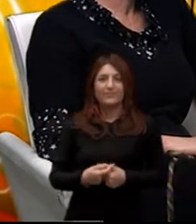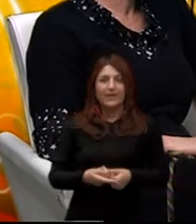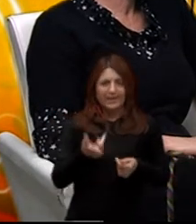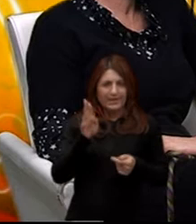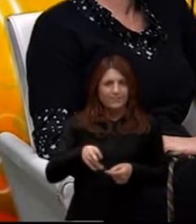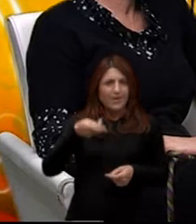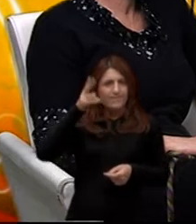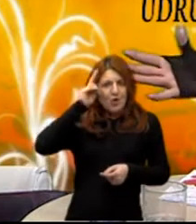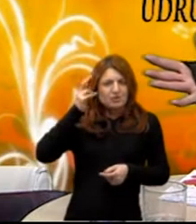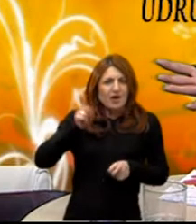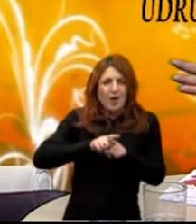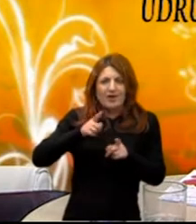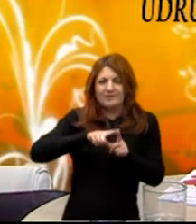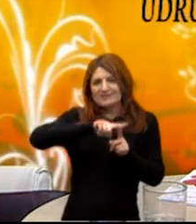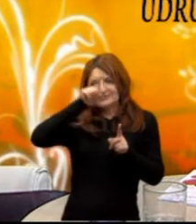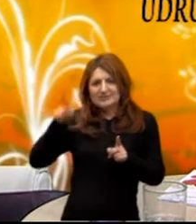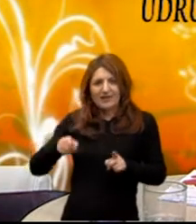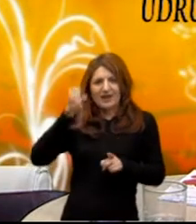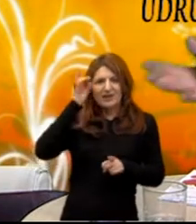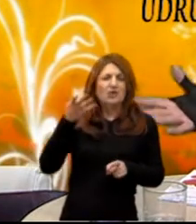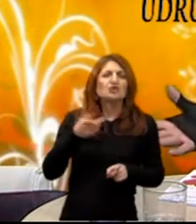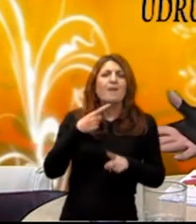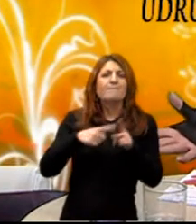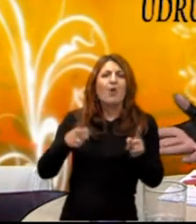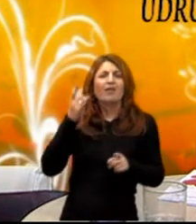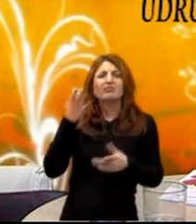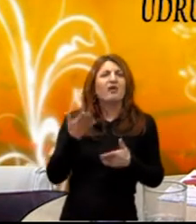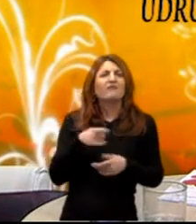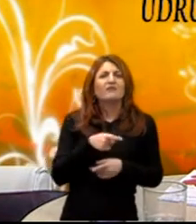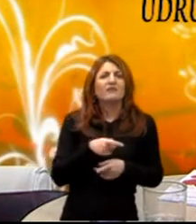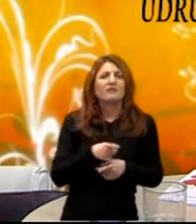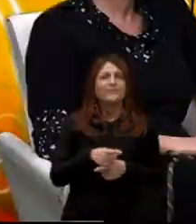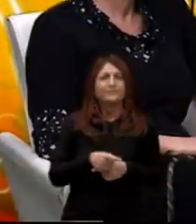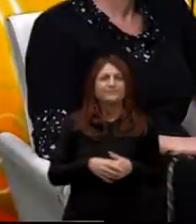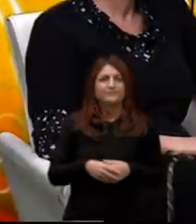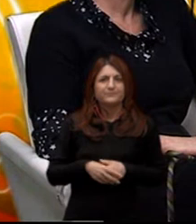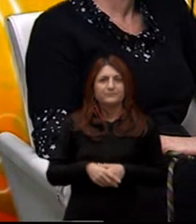dane? Kako bi to? Kako je to u stvari? Rekli ste poludnevno. Kako? Da, ja, evo pa...